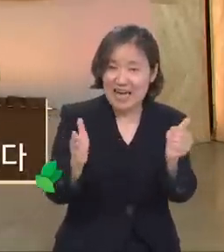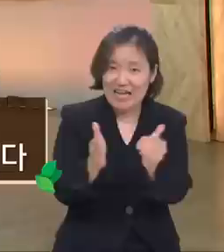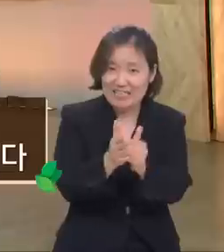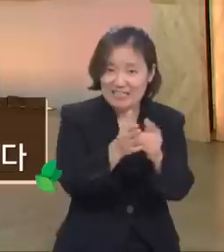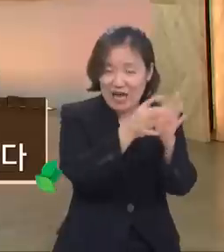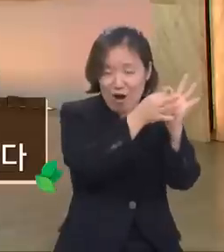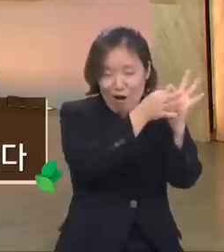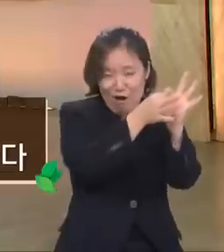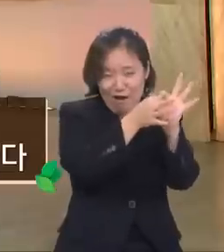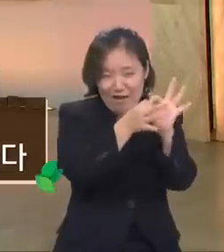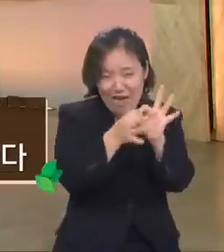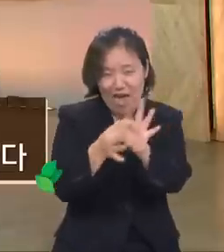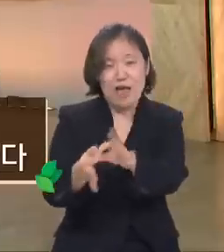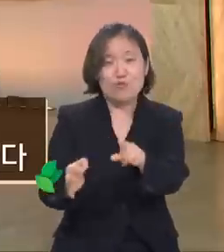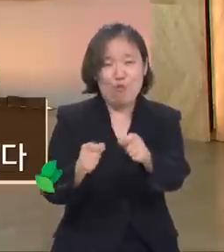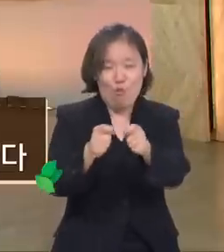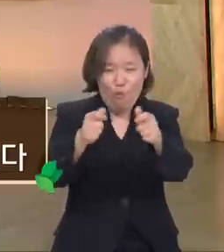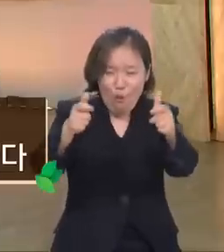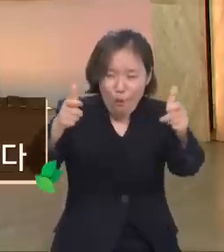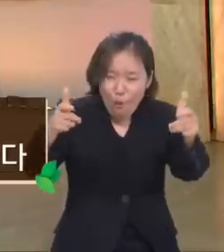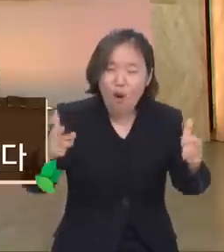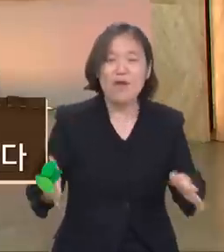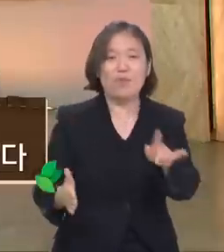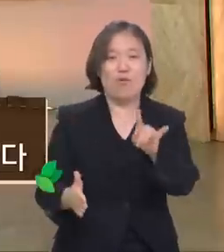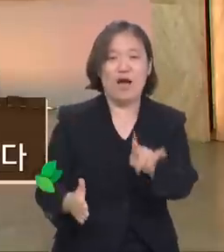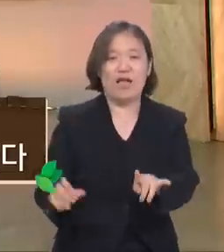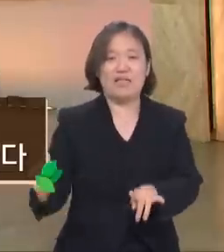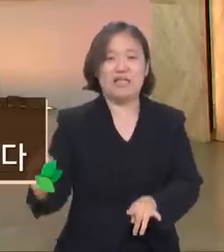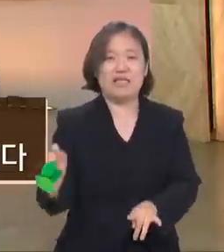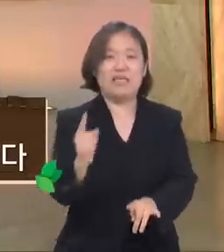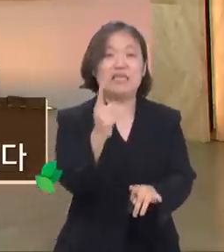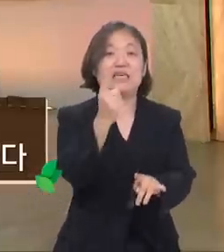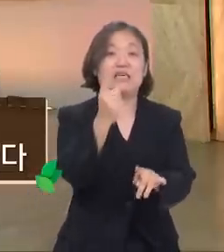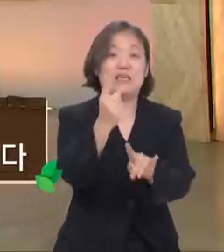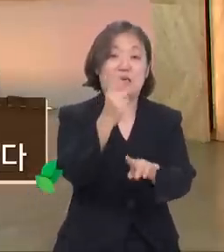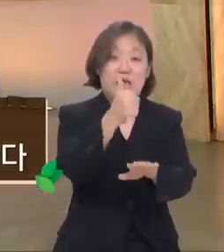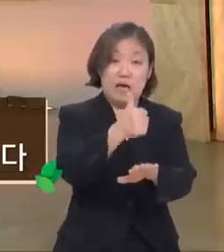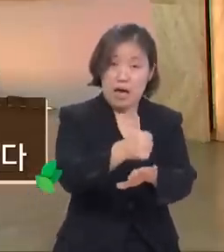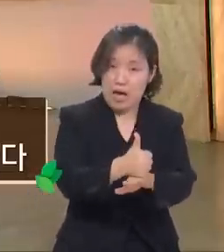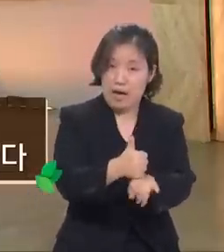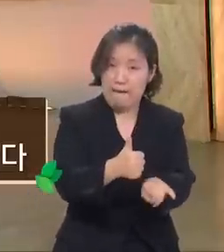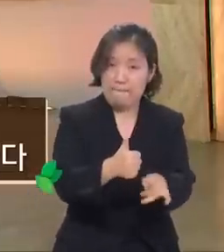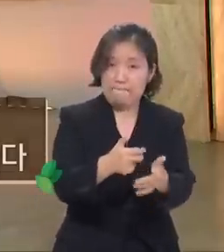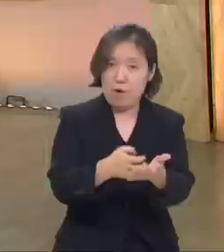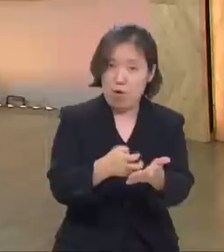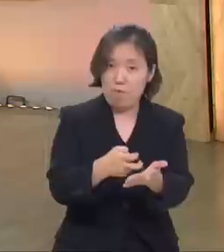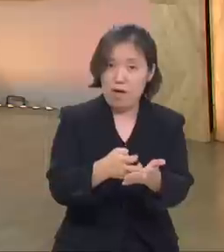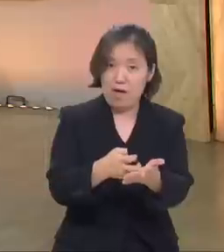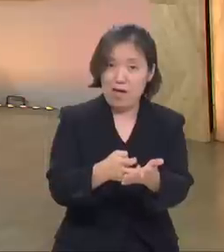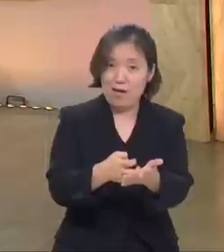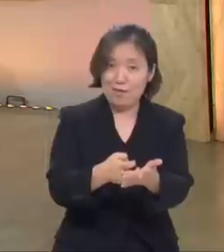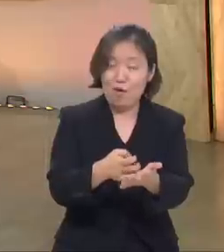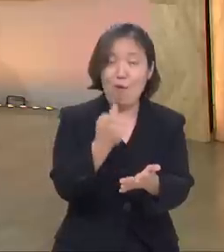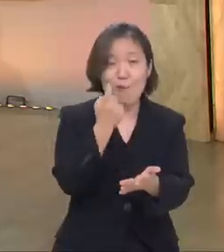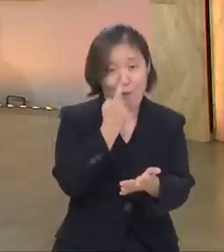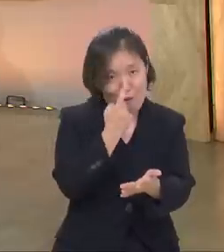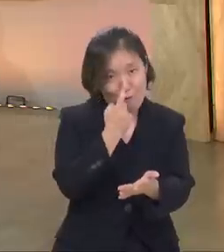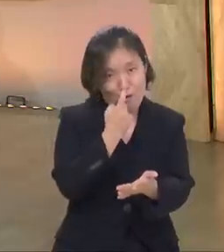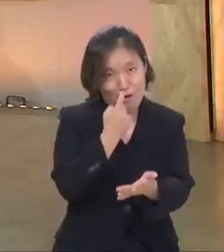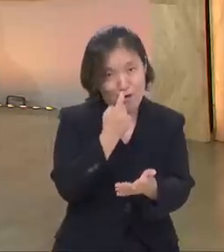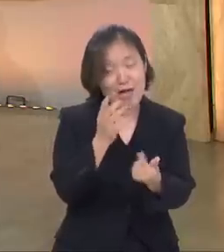오랫동안 몇 년에 걸쳐서 들었던이 인과업보 인연법의 이야기를 들으면서